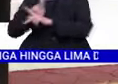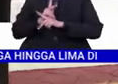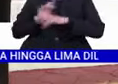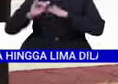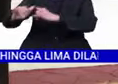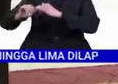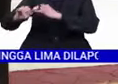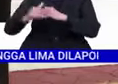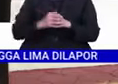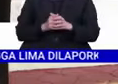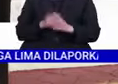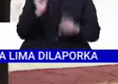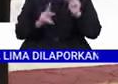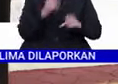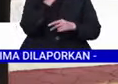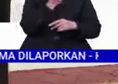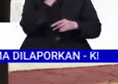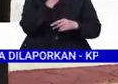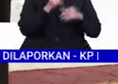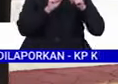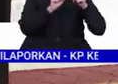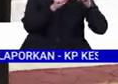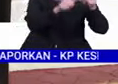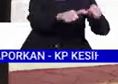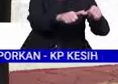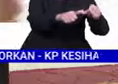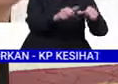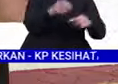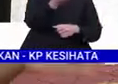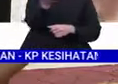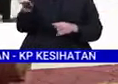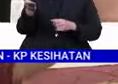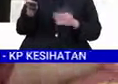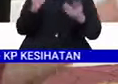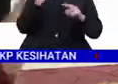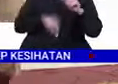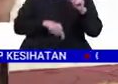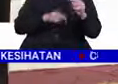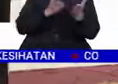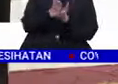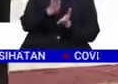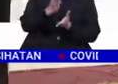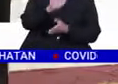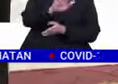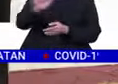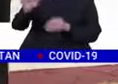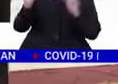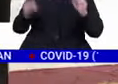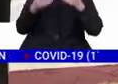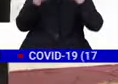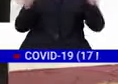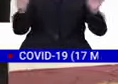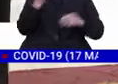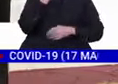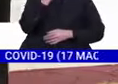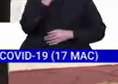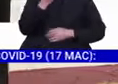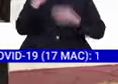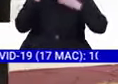anda tidak tampak berhenti merokok bukanlah hak Anda untuk merokok di tempat di restaurant